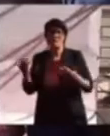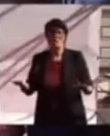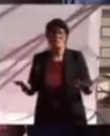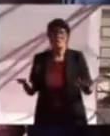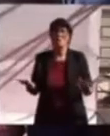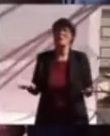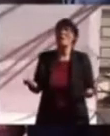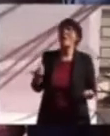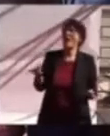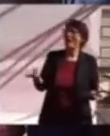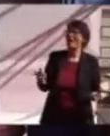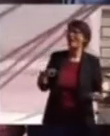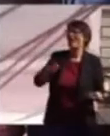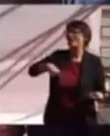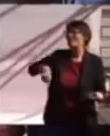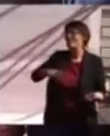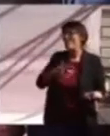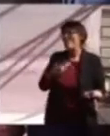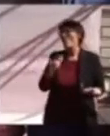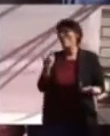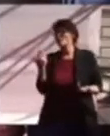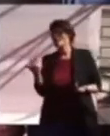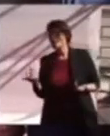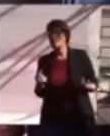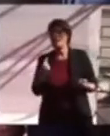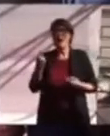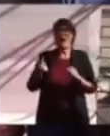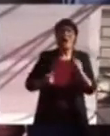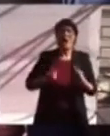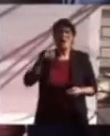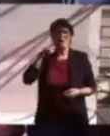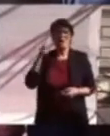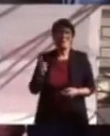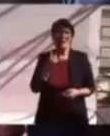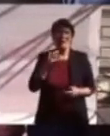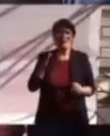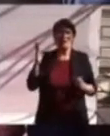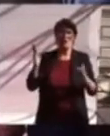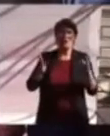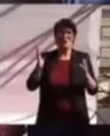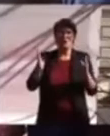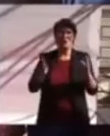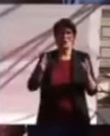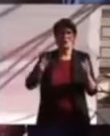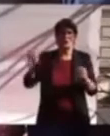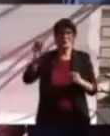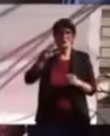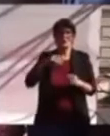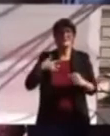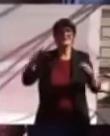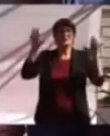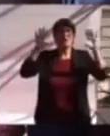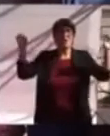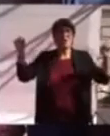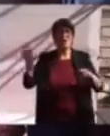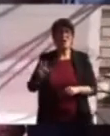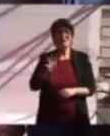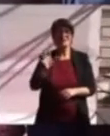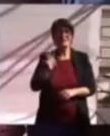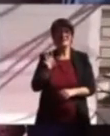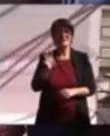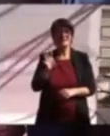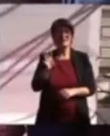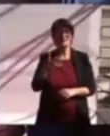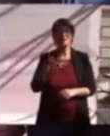messi ancora un po meglio di questi altri paesi l'olanda faccio un esempio a un terzo dei nostri